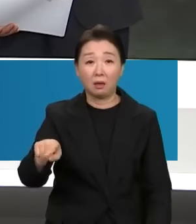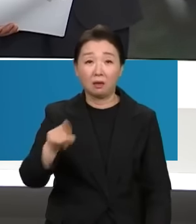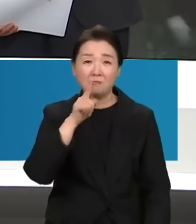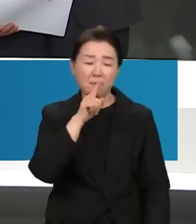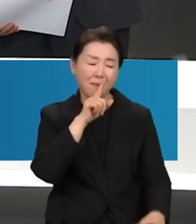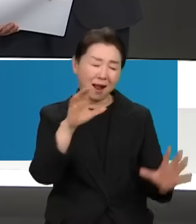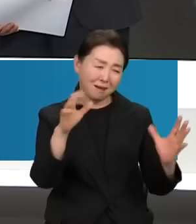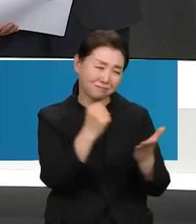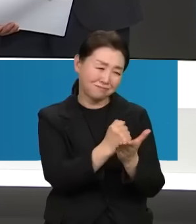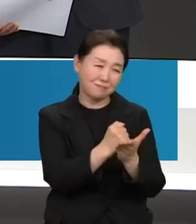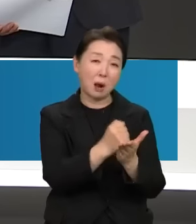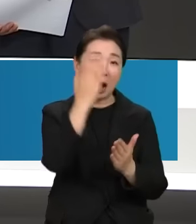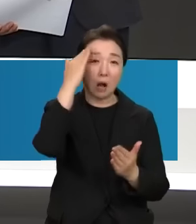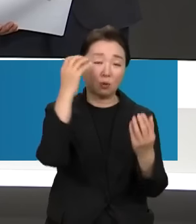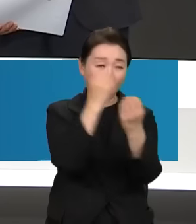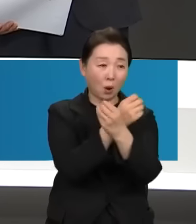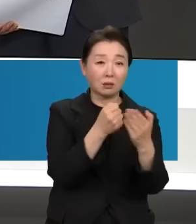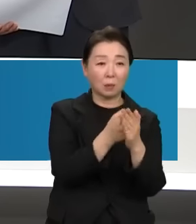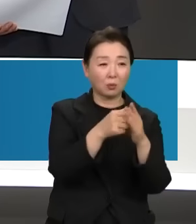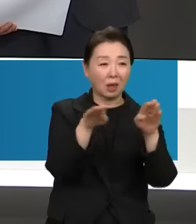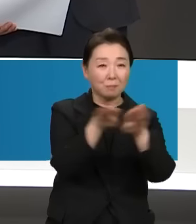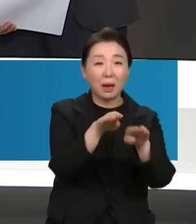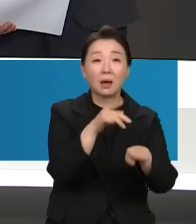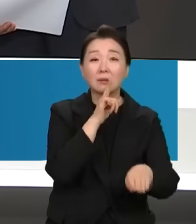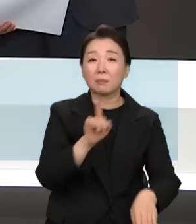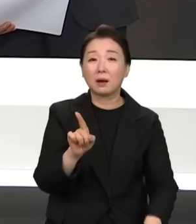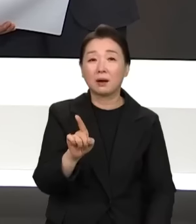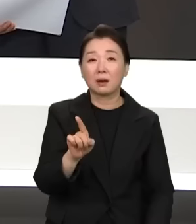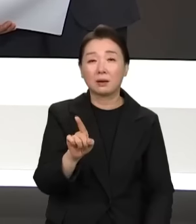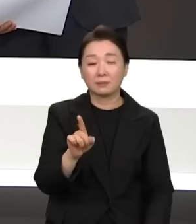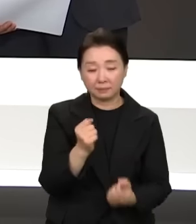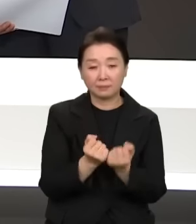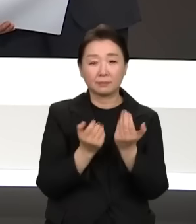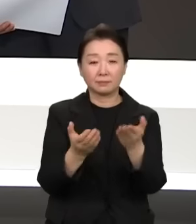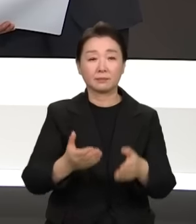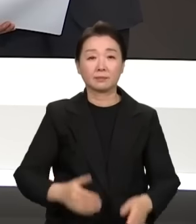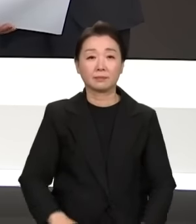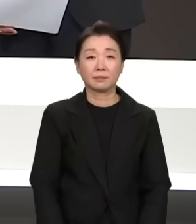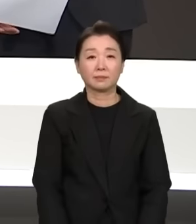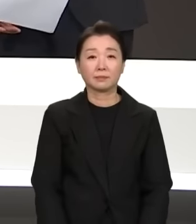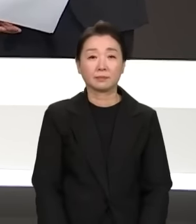논란이 한국의 오해 때문에 벌어진 것처럼 주장하고 있습니다. 도쿄 정원석 특파원입니다.